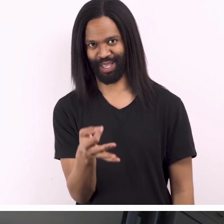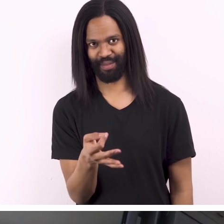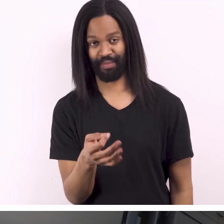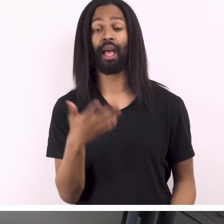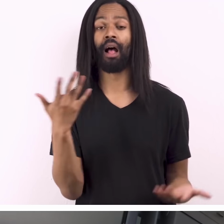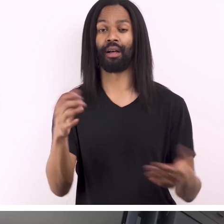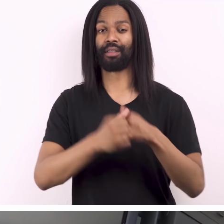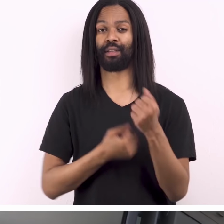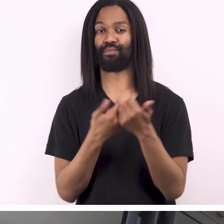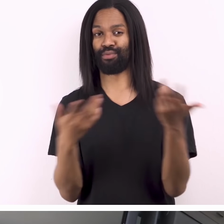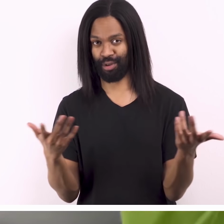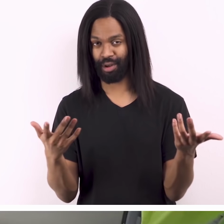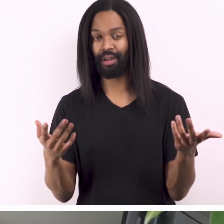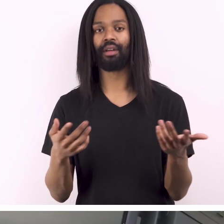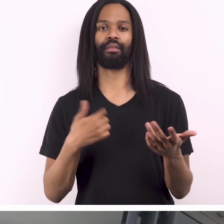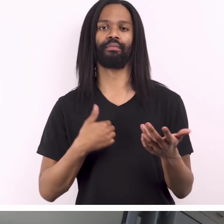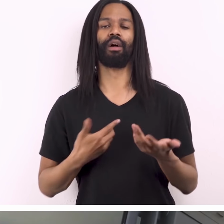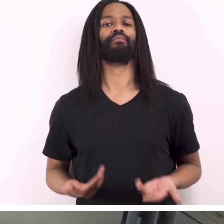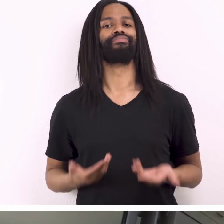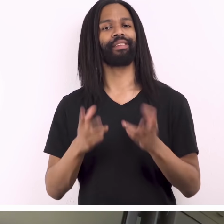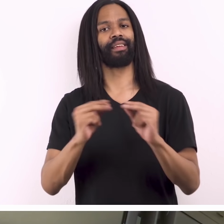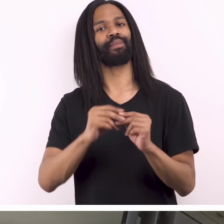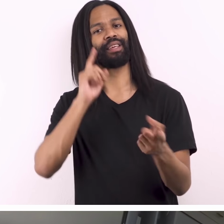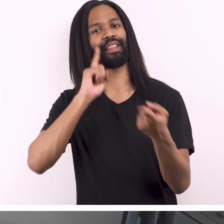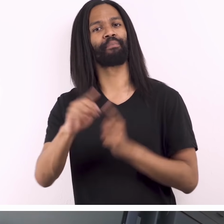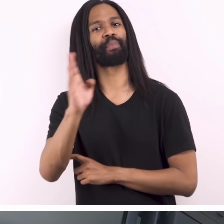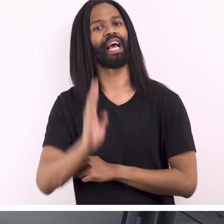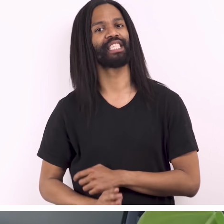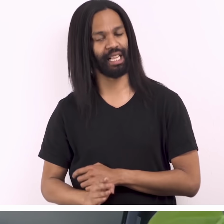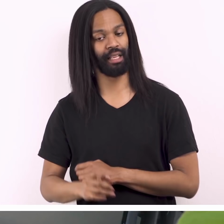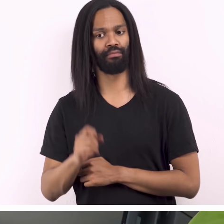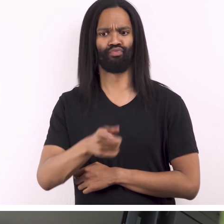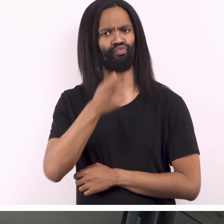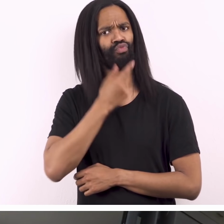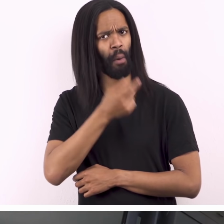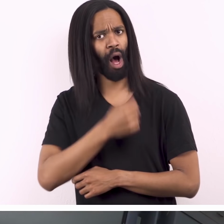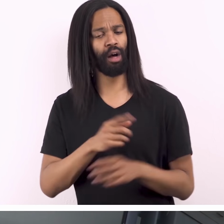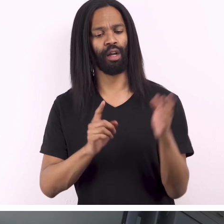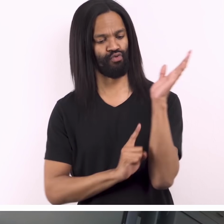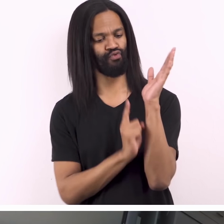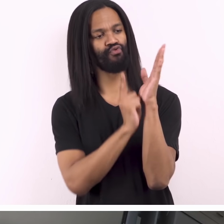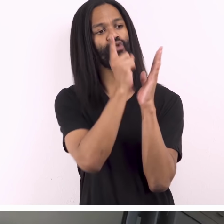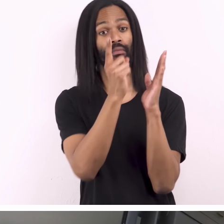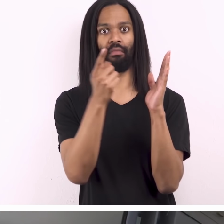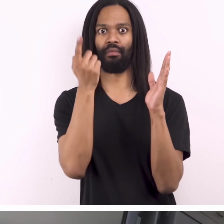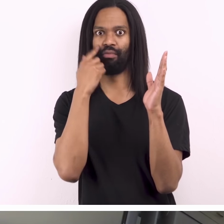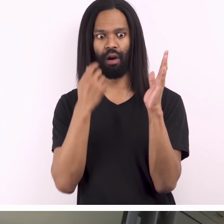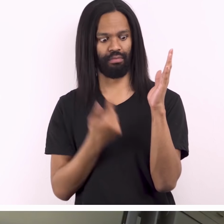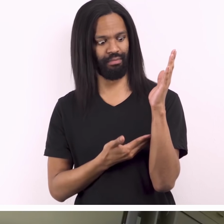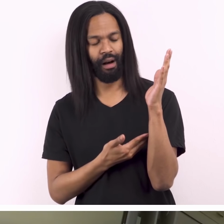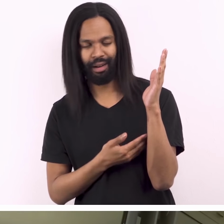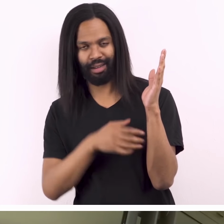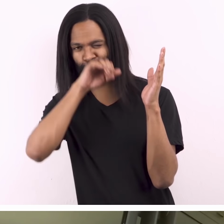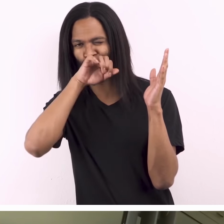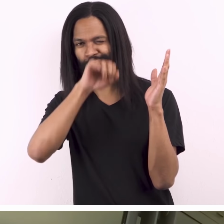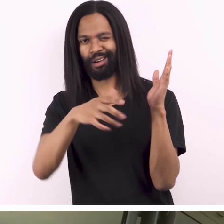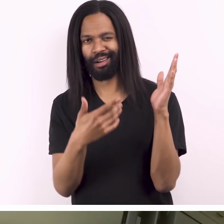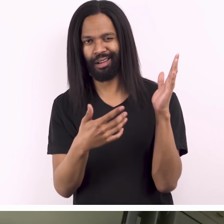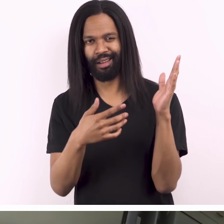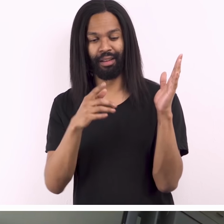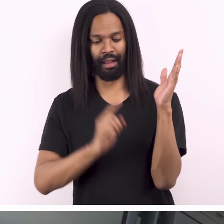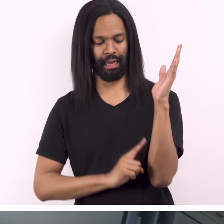parle du Brésil, voilà, qui est très sympa, qui lui voilà, est logé sur tuteur et vous le voyez, il adore puisqu'il kiffe les